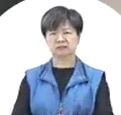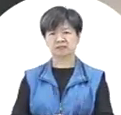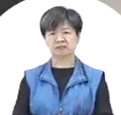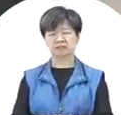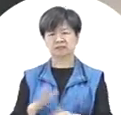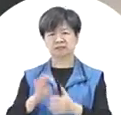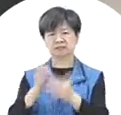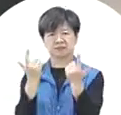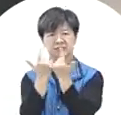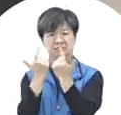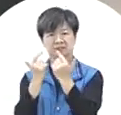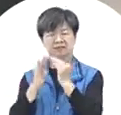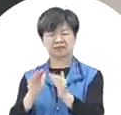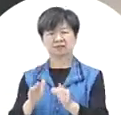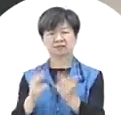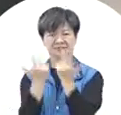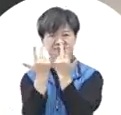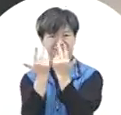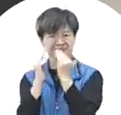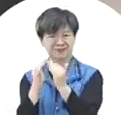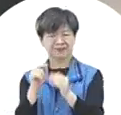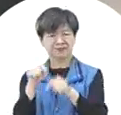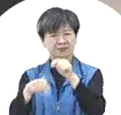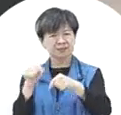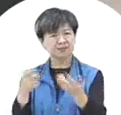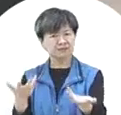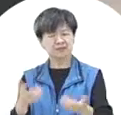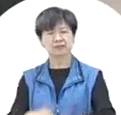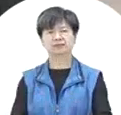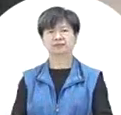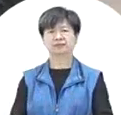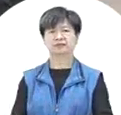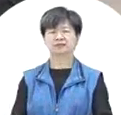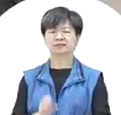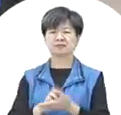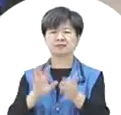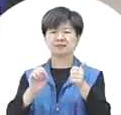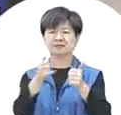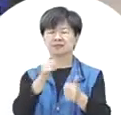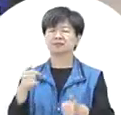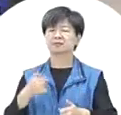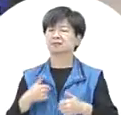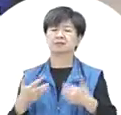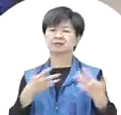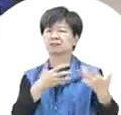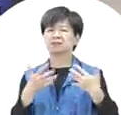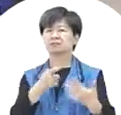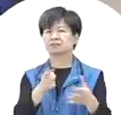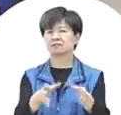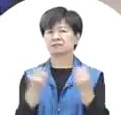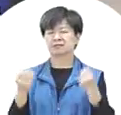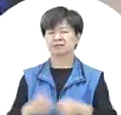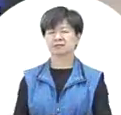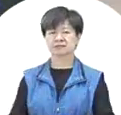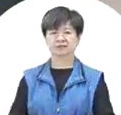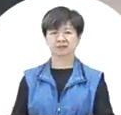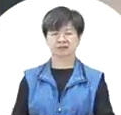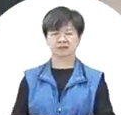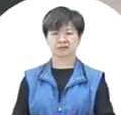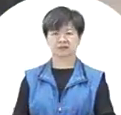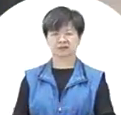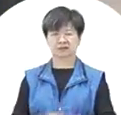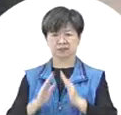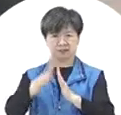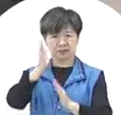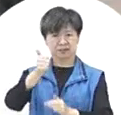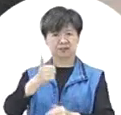建 北市这座城市是否文明，好吗？来， 报告议员， 局长，我不用跟你多说。市长，本席具体要